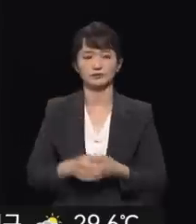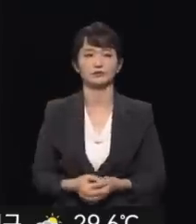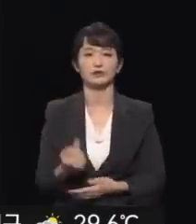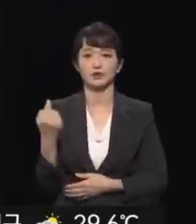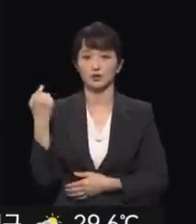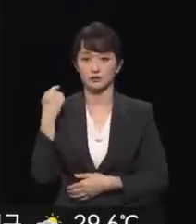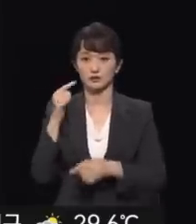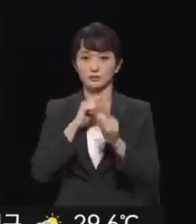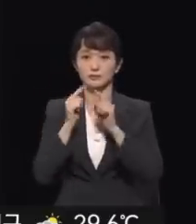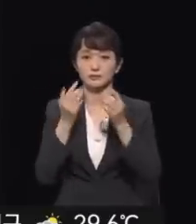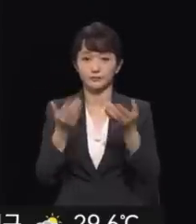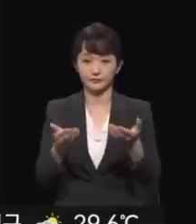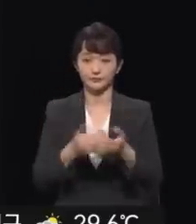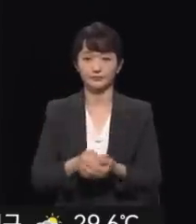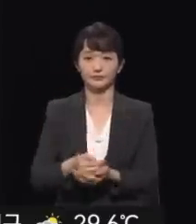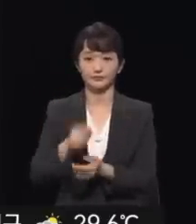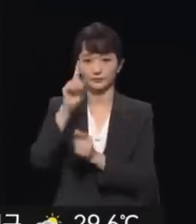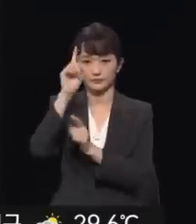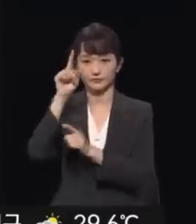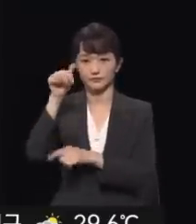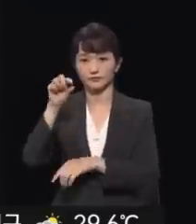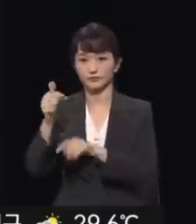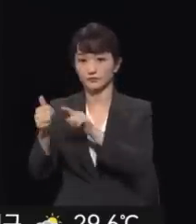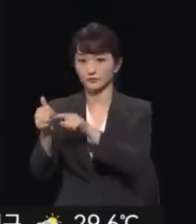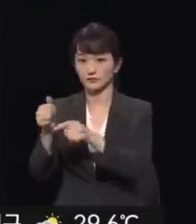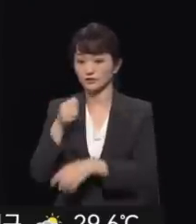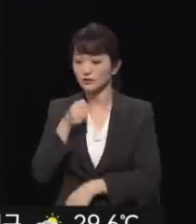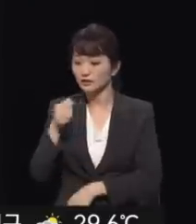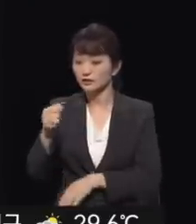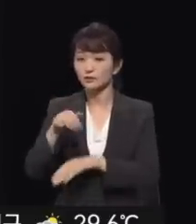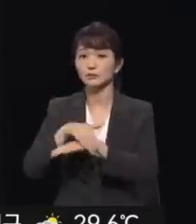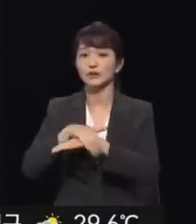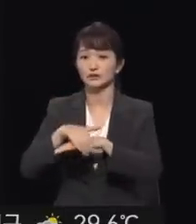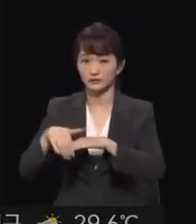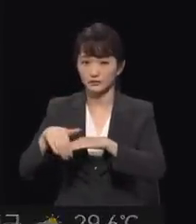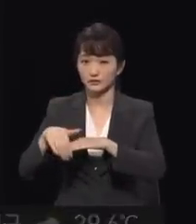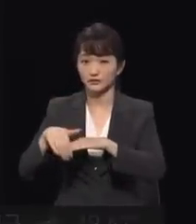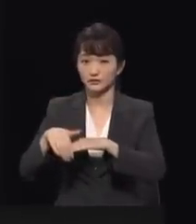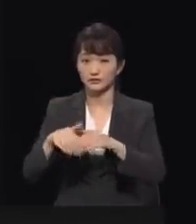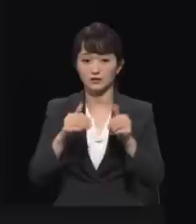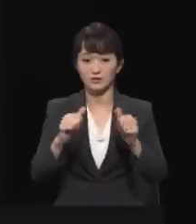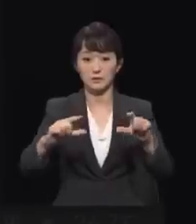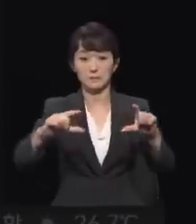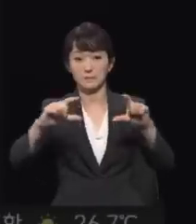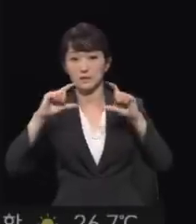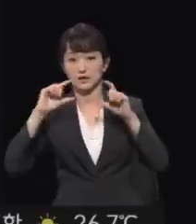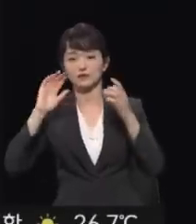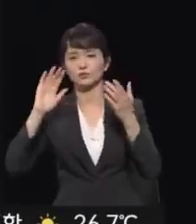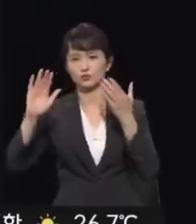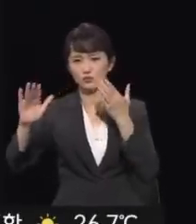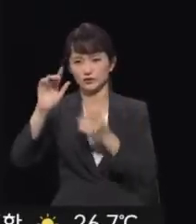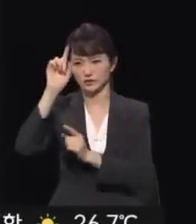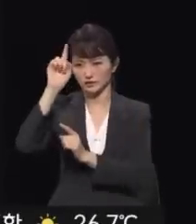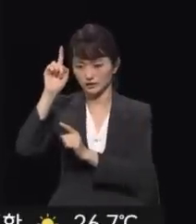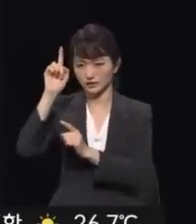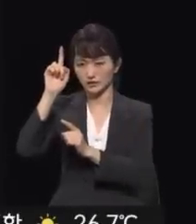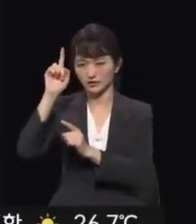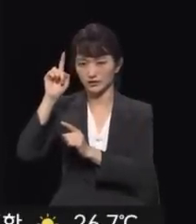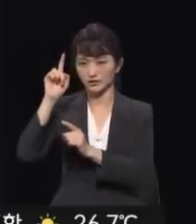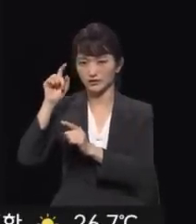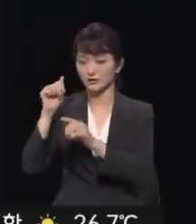말씀드렸지만 이준석 전 대표의 인터뷰가 예정되어 있었습니다 법원의 판단이 나온 뒤에 제가 이준석 대표 치과도